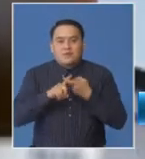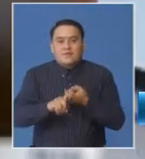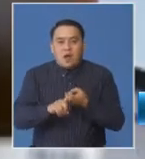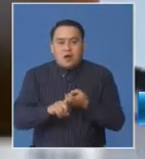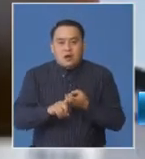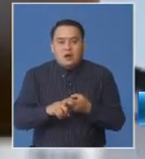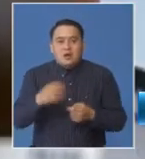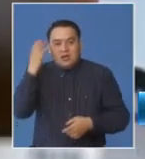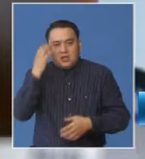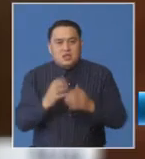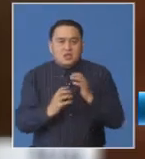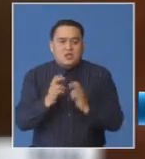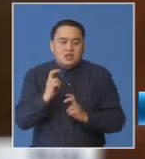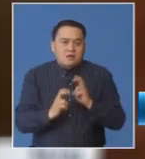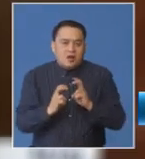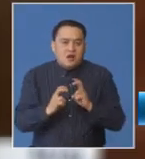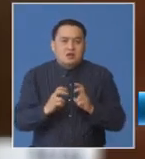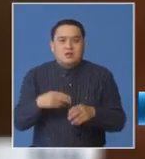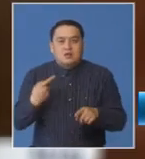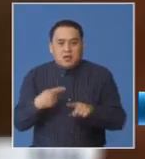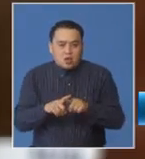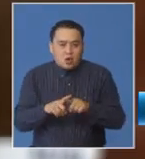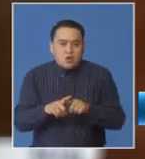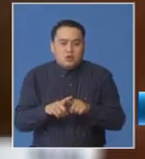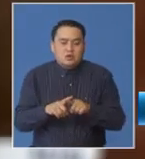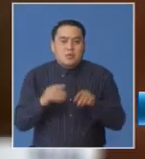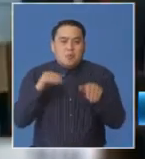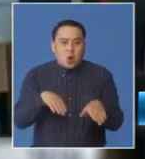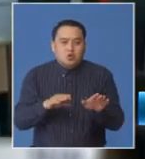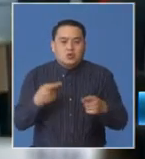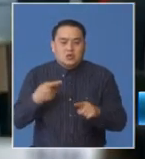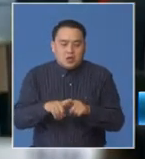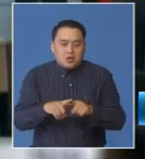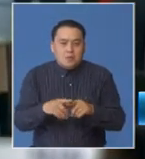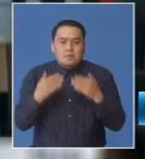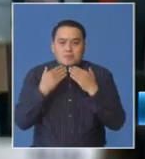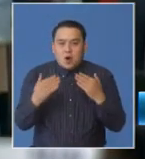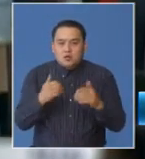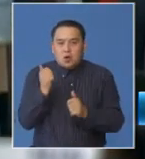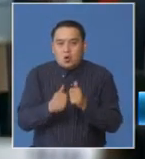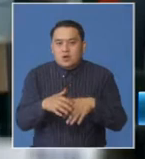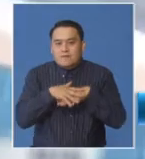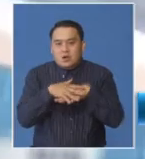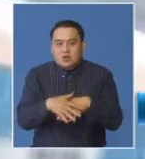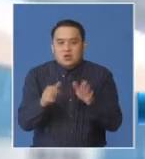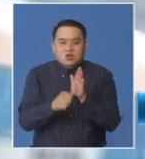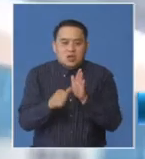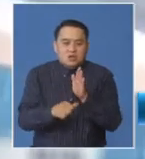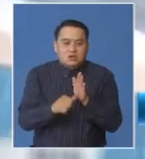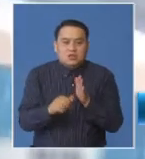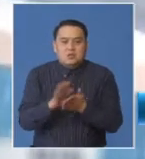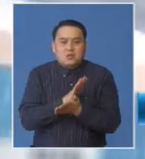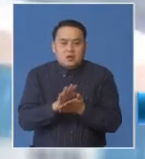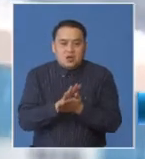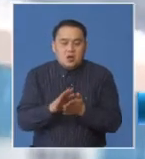с нефтепереработкой, экологией, IT-технологиями и морской техникой. На последнюю республика ежегодно выделяет по 60 грантов.